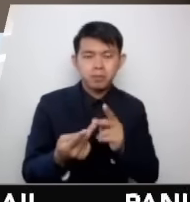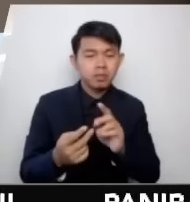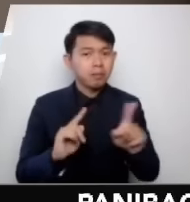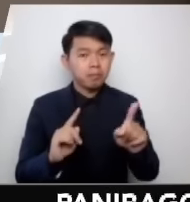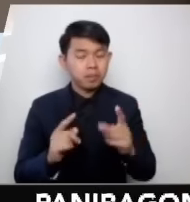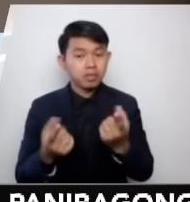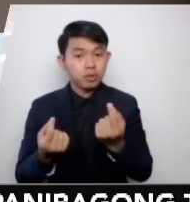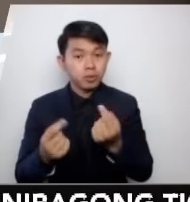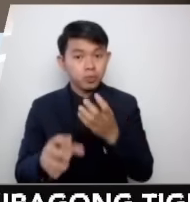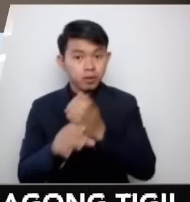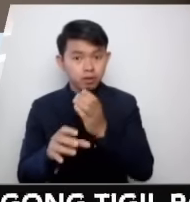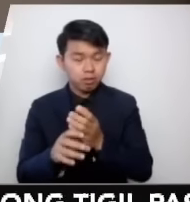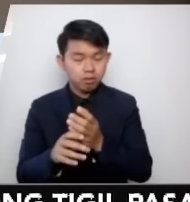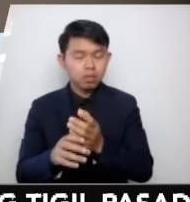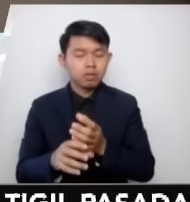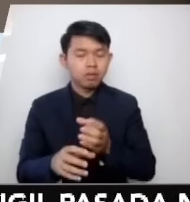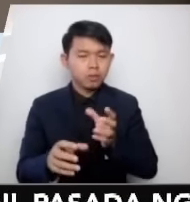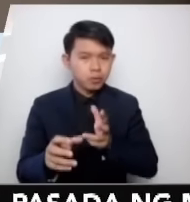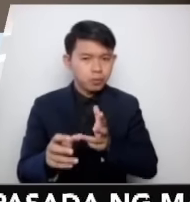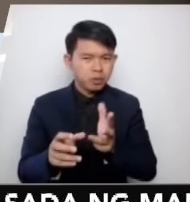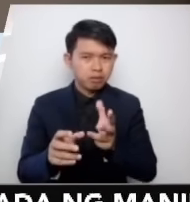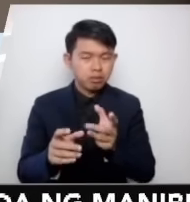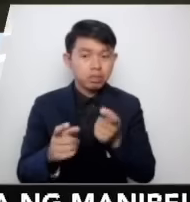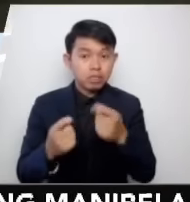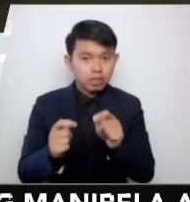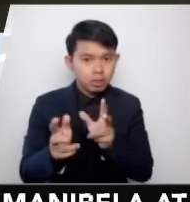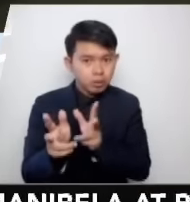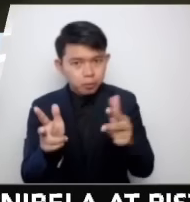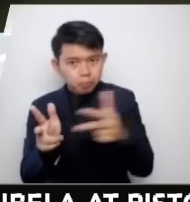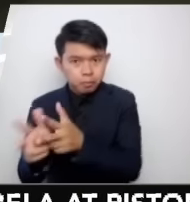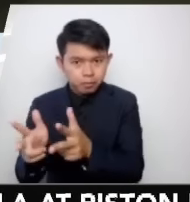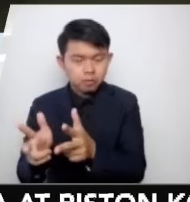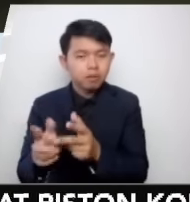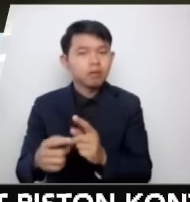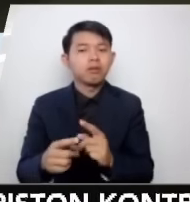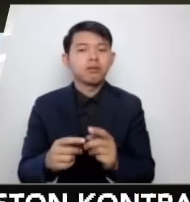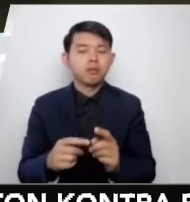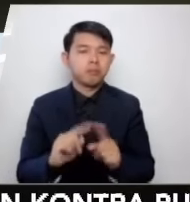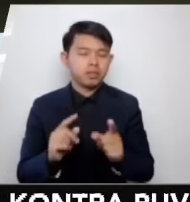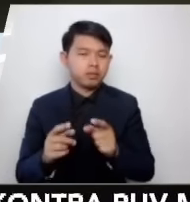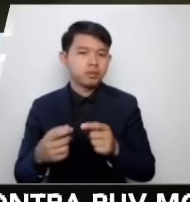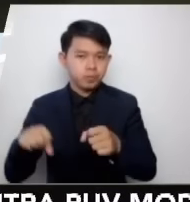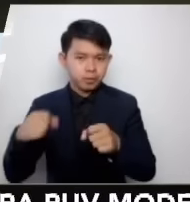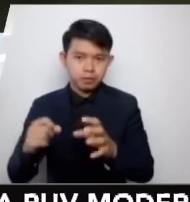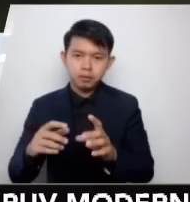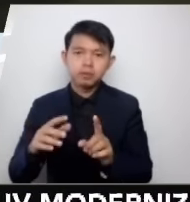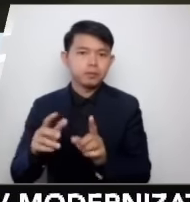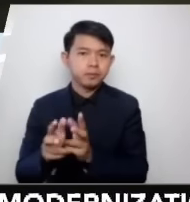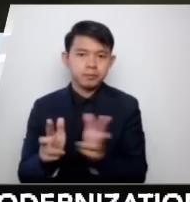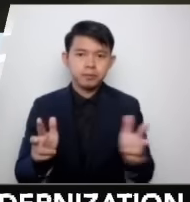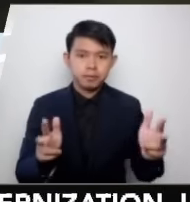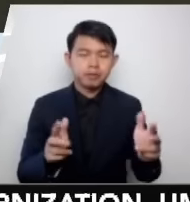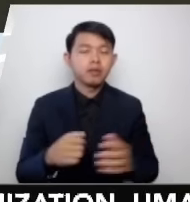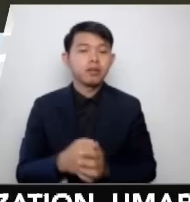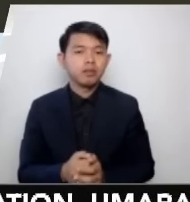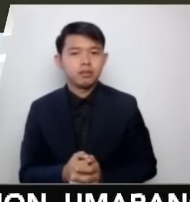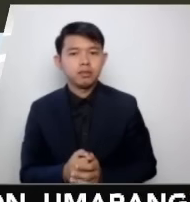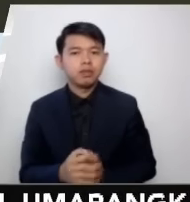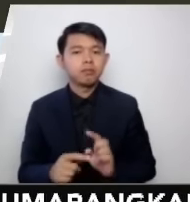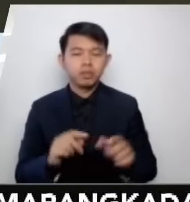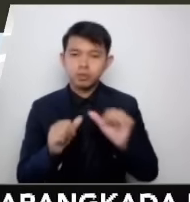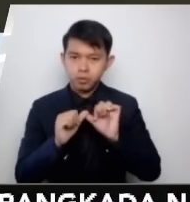motor, parang gusto na rin po sanang gitgitin sa gilid. Kahit na may mga sugat, pinili daw niya magbisikleta sa Barangay Hall ng Talon 1 para